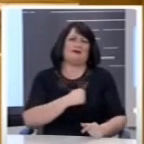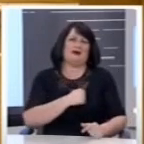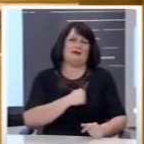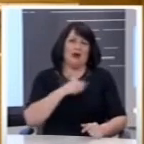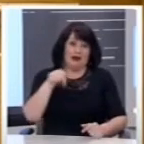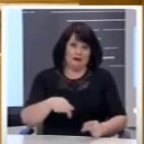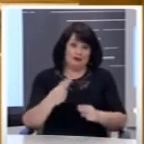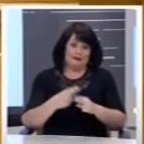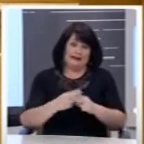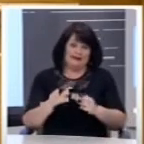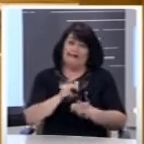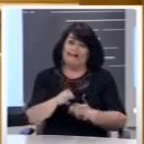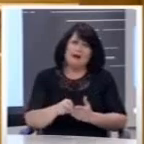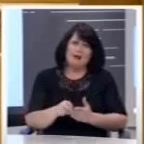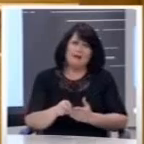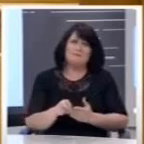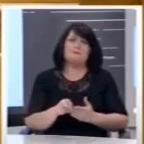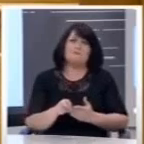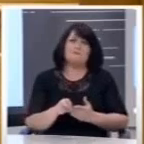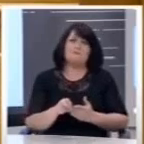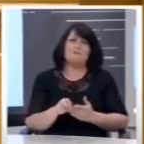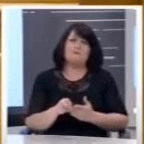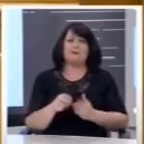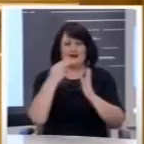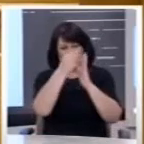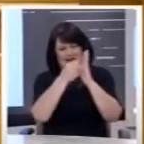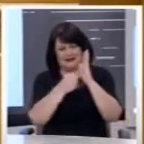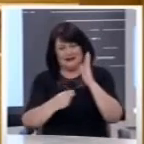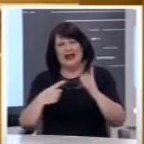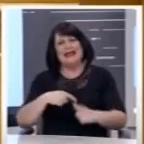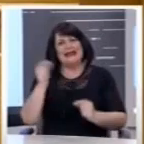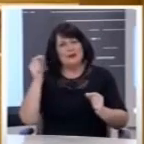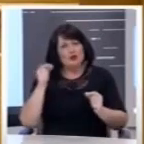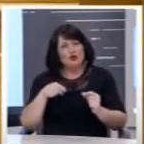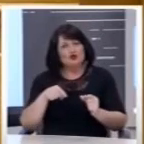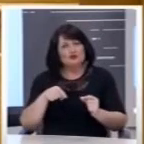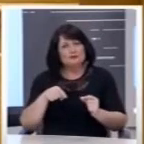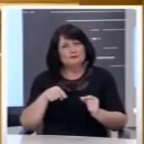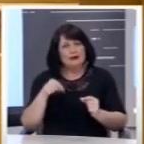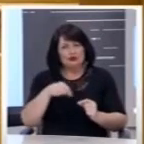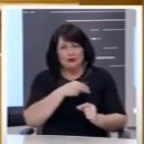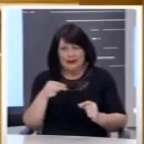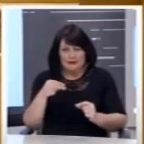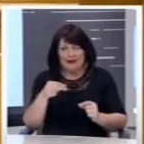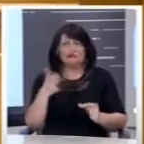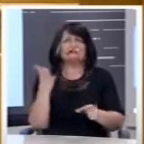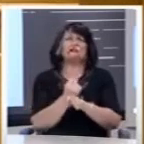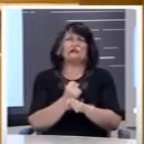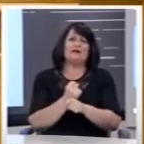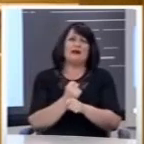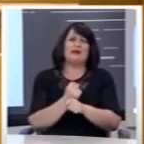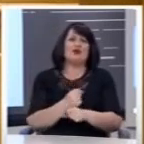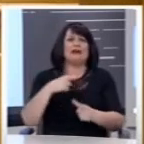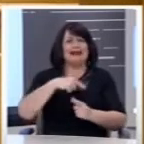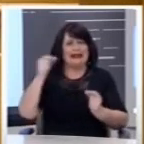αυτό το σημαντικό βήμα μπήκε πλέον στην ατζέντα του Κυπριακού και είναι κεκτημένο το ότι η Κύπρος